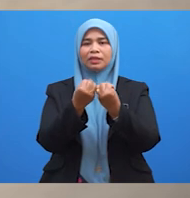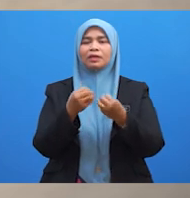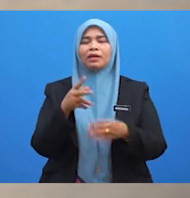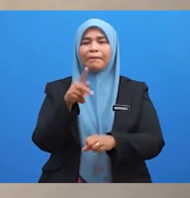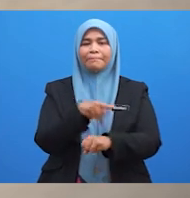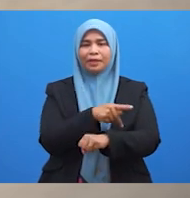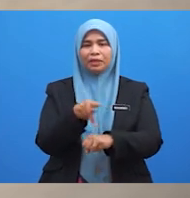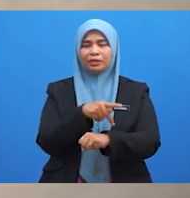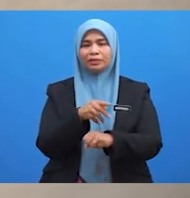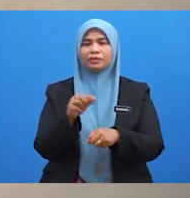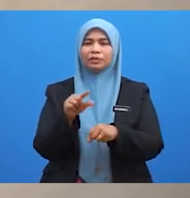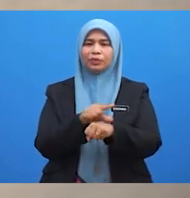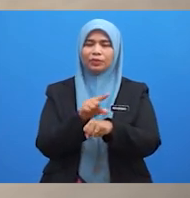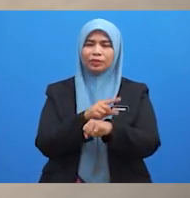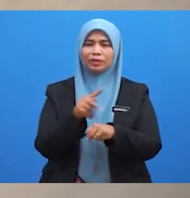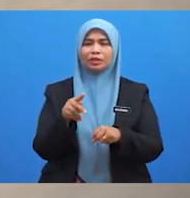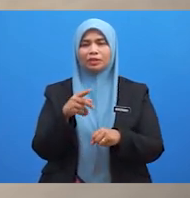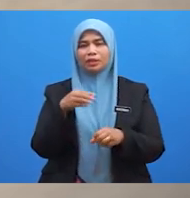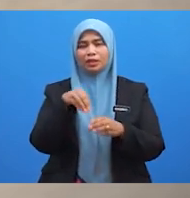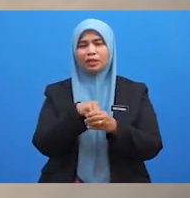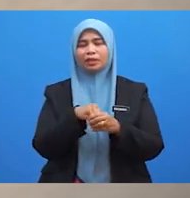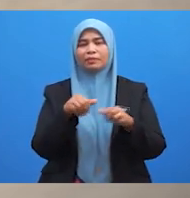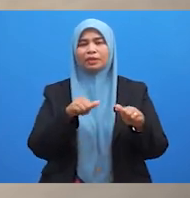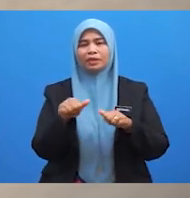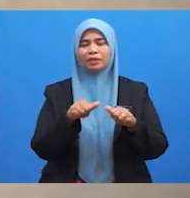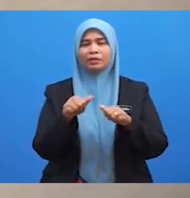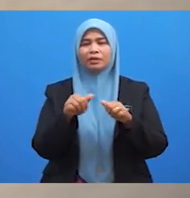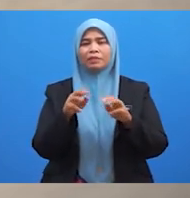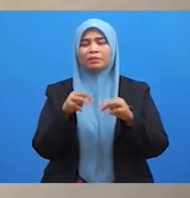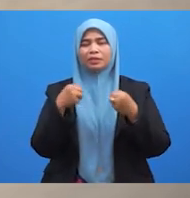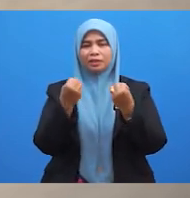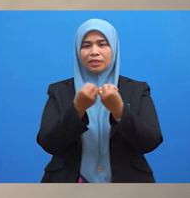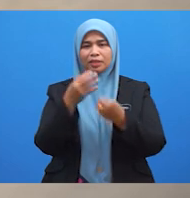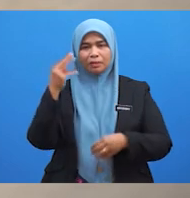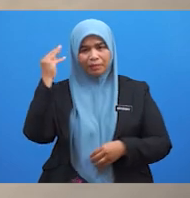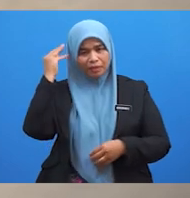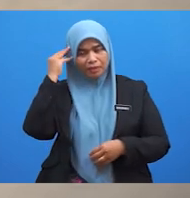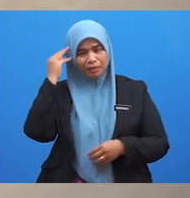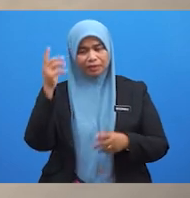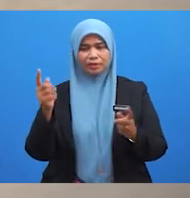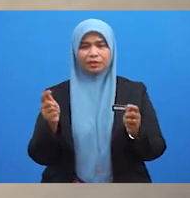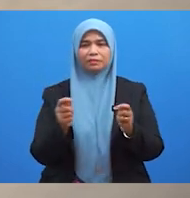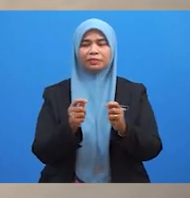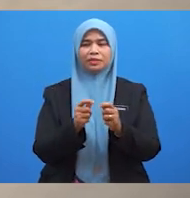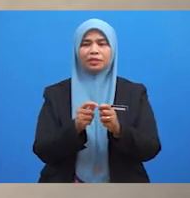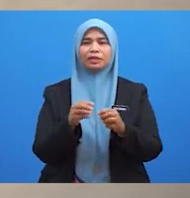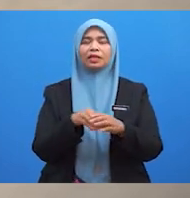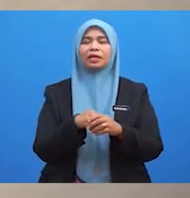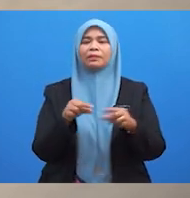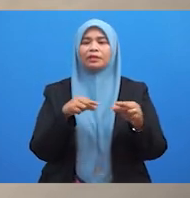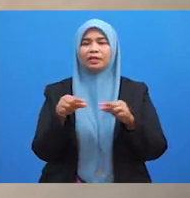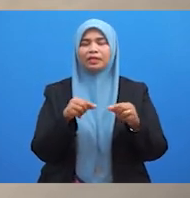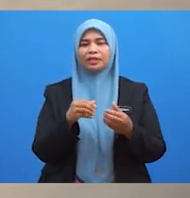Pantun digunakan dalam aktiviti masyarakat Melayu seperti di dalam kegiatan